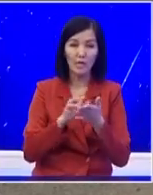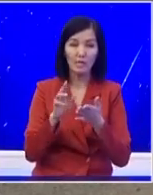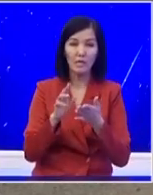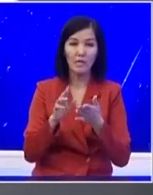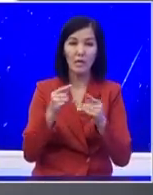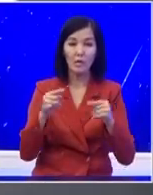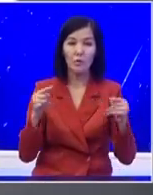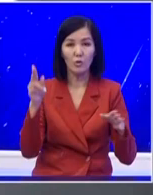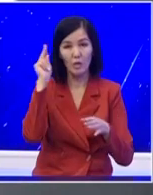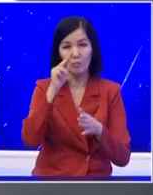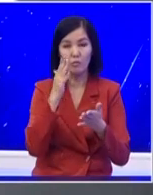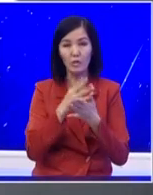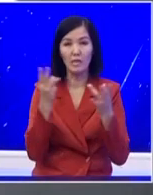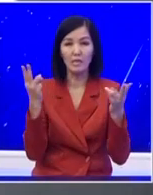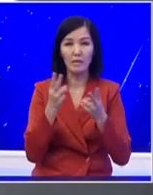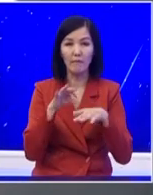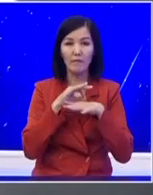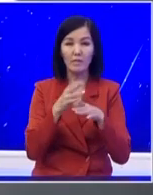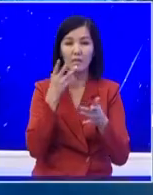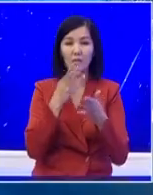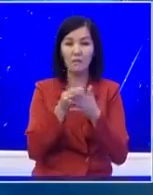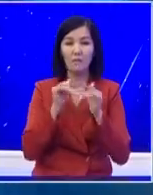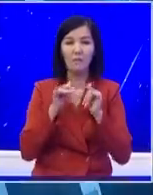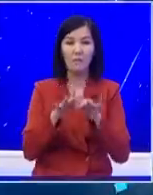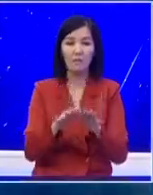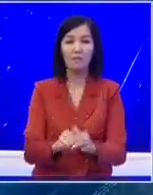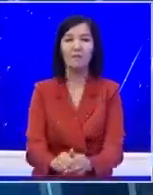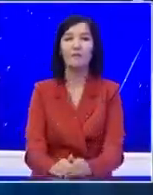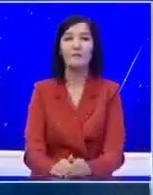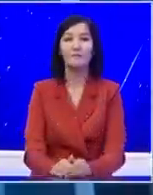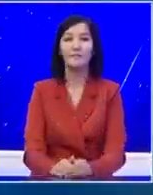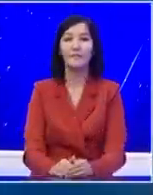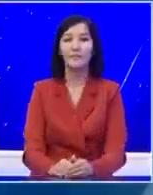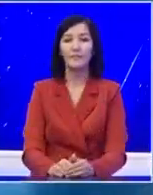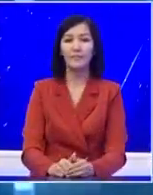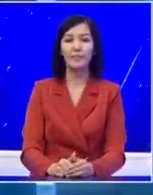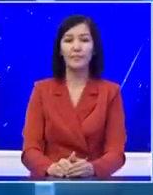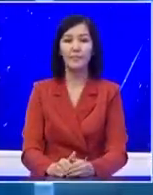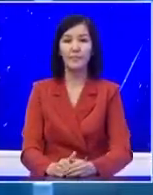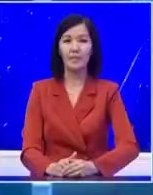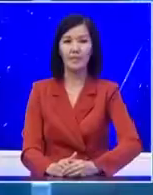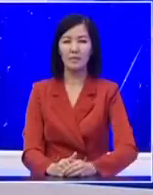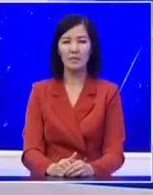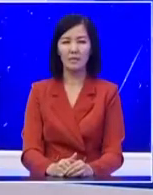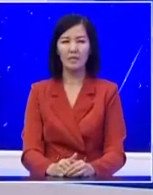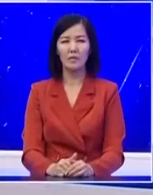и другие стратегии, необходимые для ведения своего дела. Елеман Рымбеков, Ася Дюсенбек, телеканал «Жетсу».